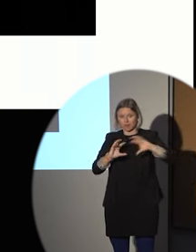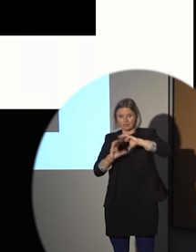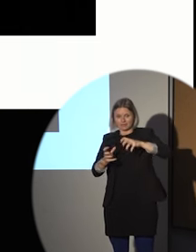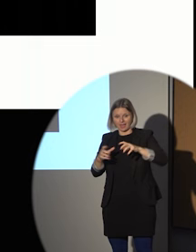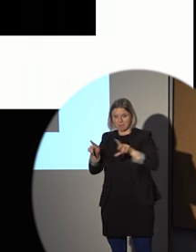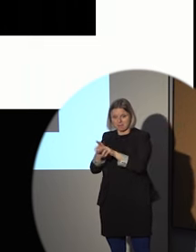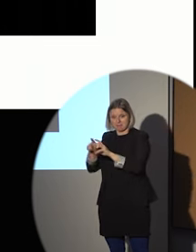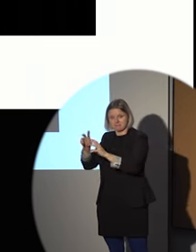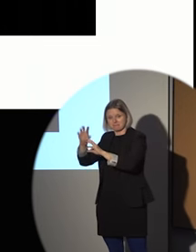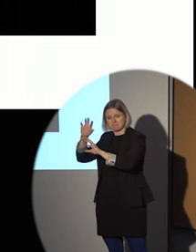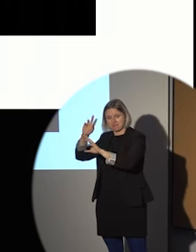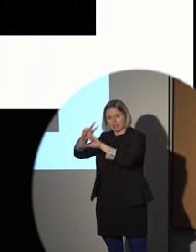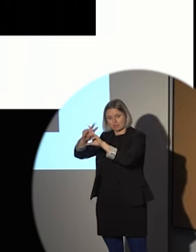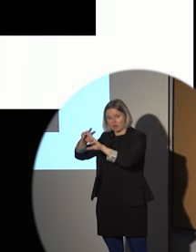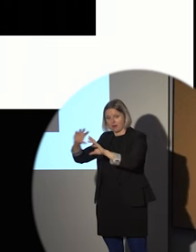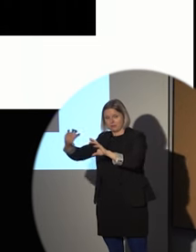doutez